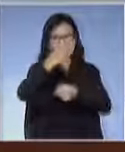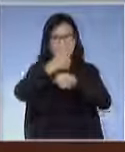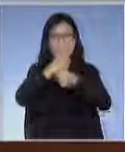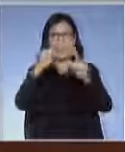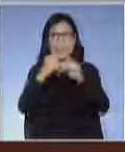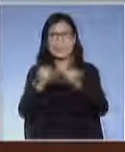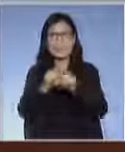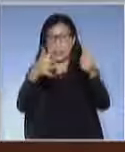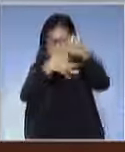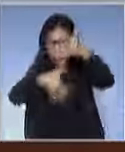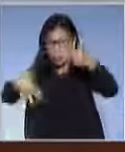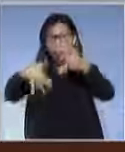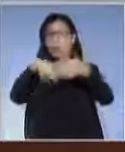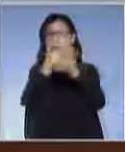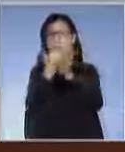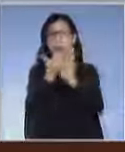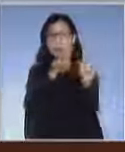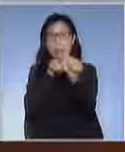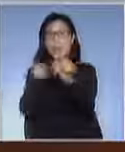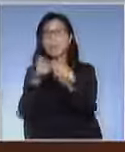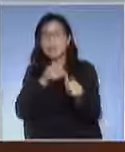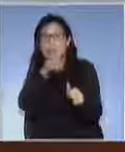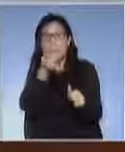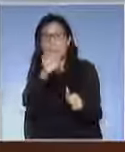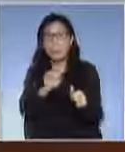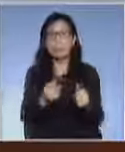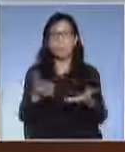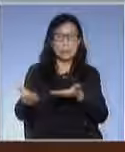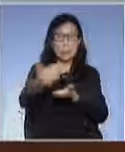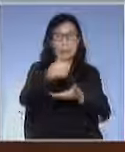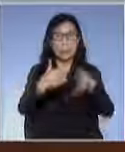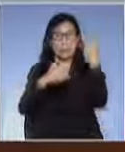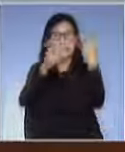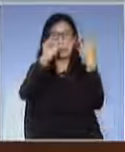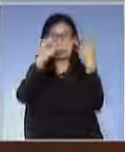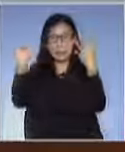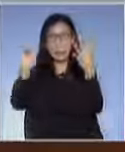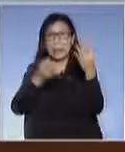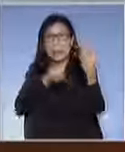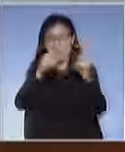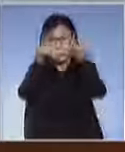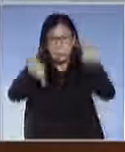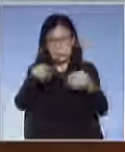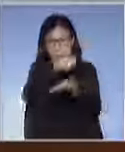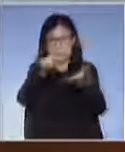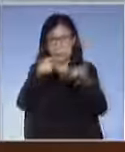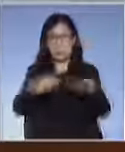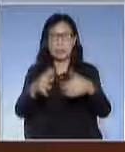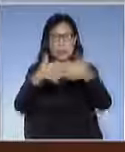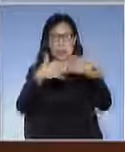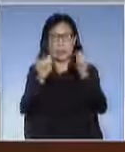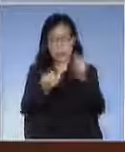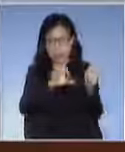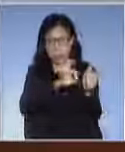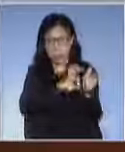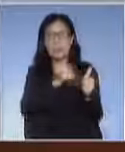系部門管方的意見，並收到470份意見書。事務委員會亦